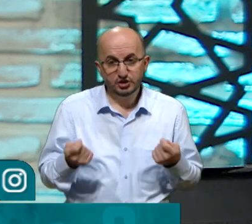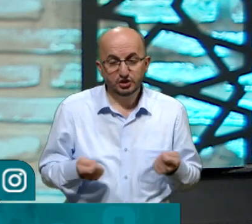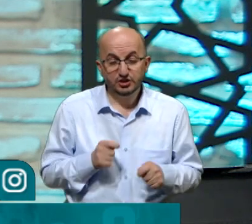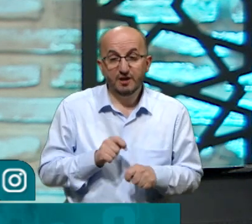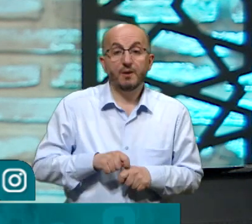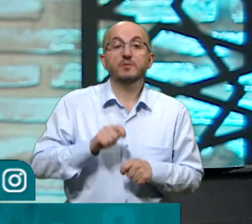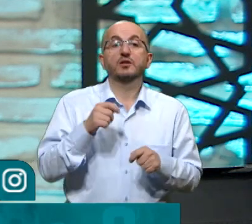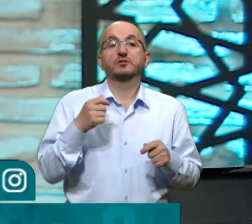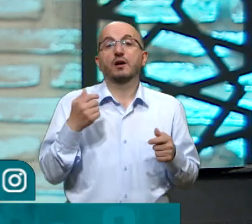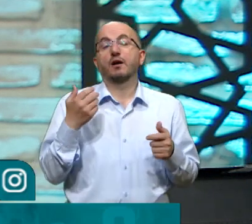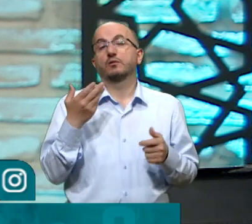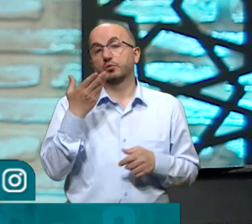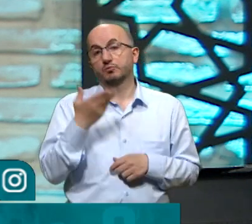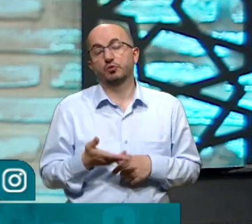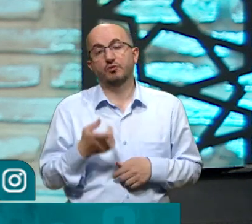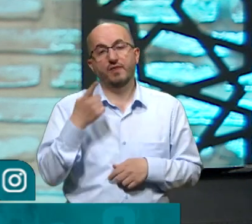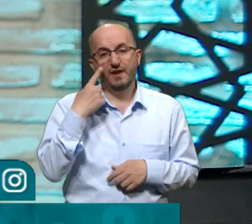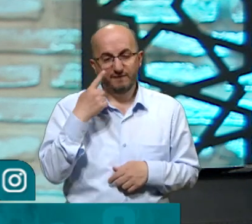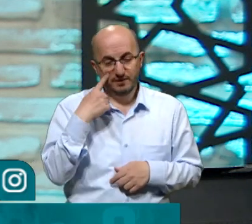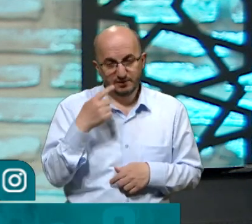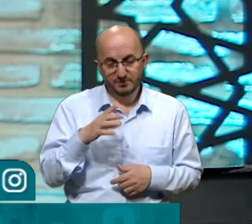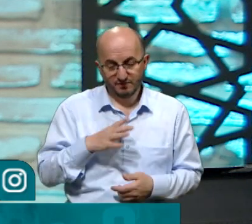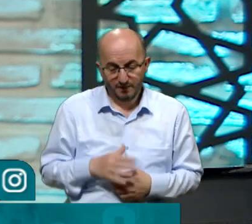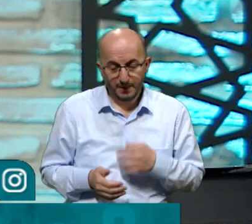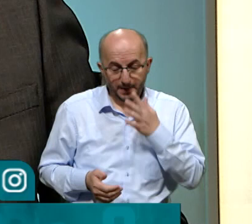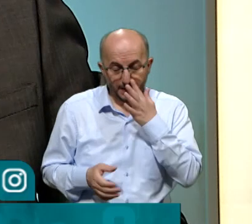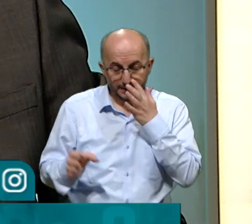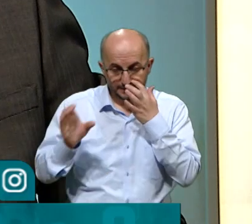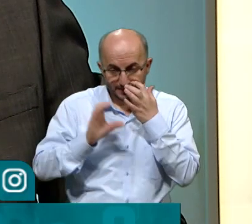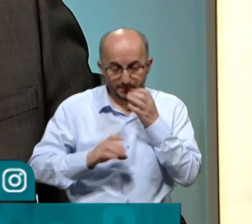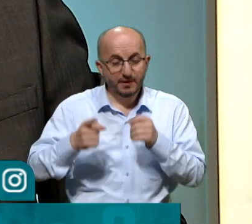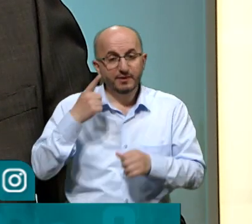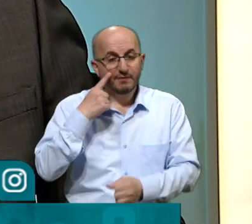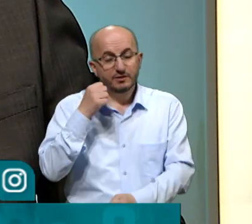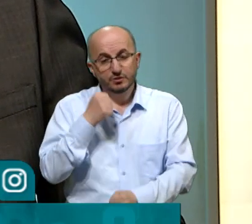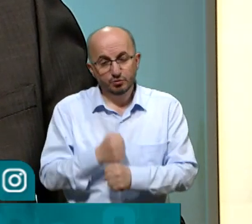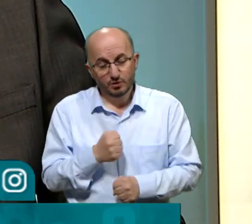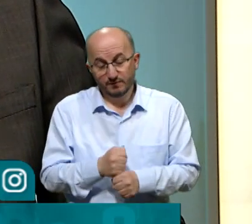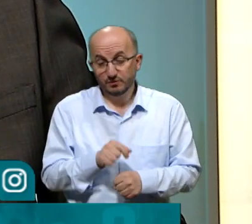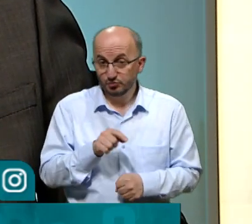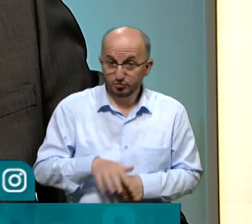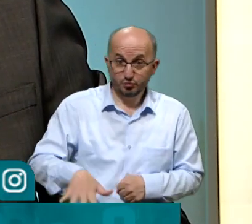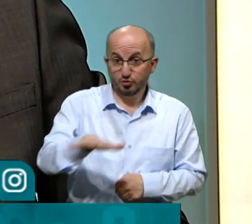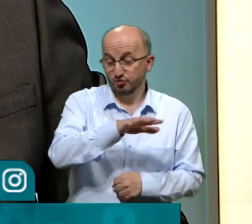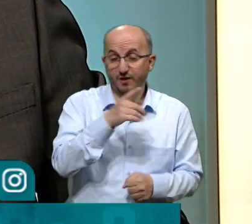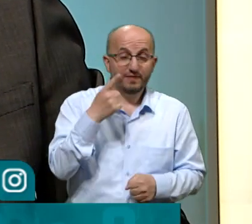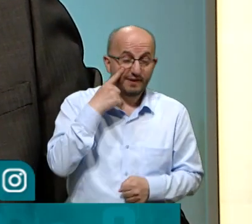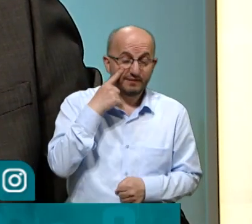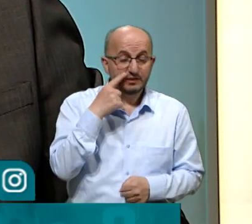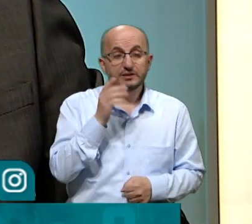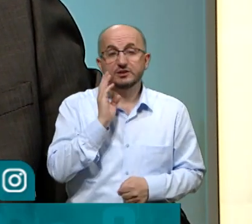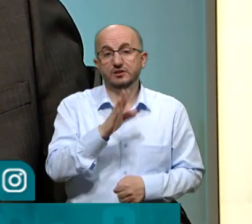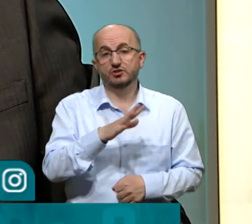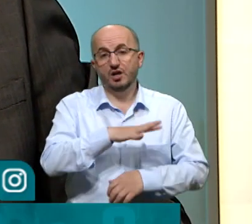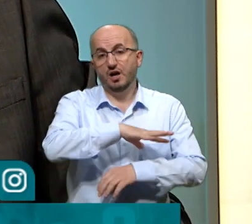yapamayacak durumda ise devlet dediğimiz bir aygıt var zamanda devletin görevi budur sosyal devlettir bu gidecek